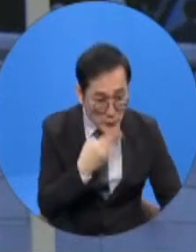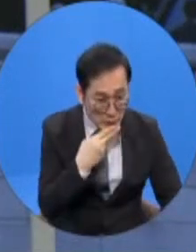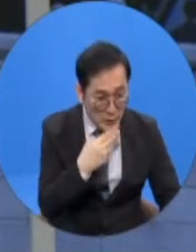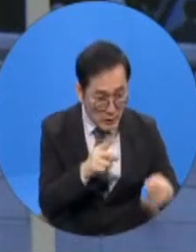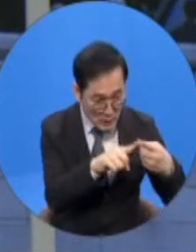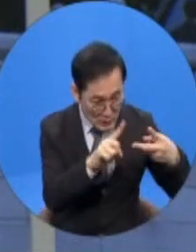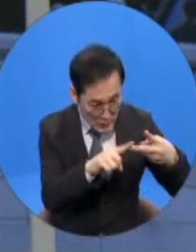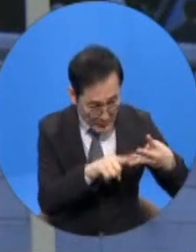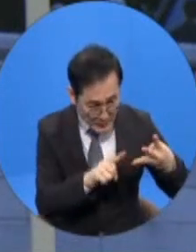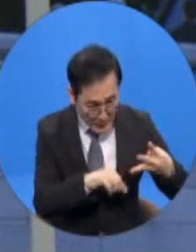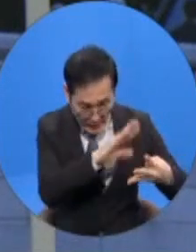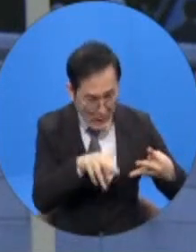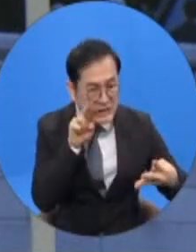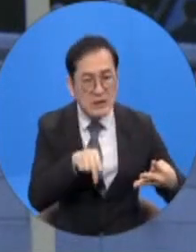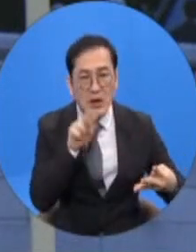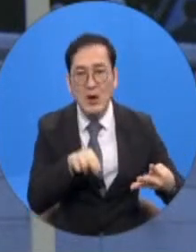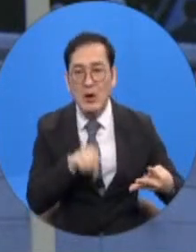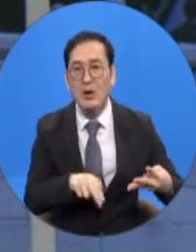답이 옵니다